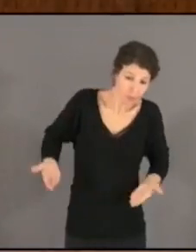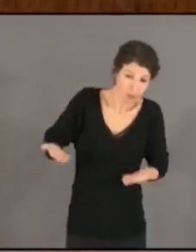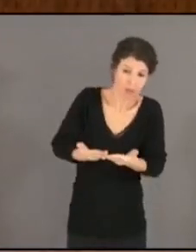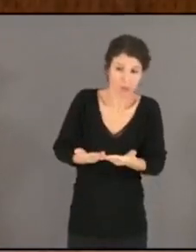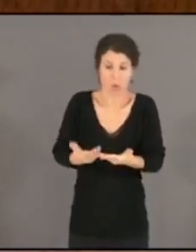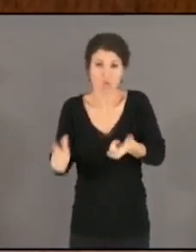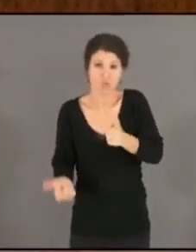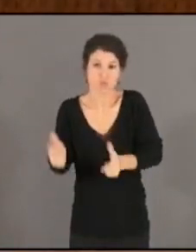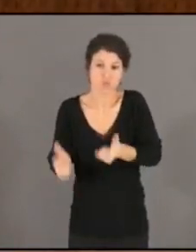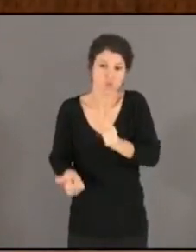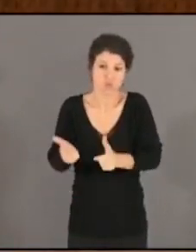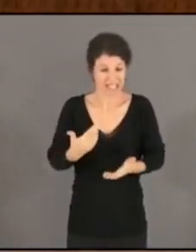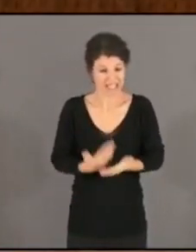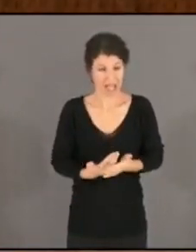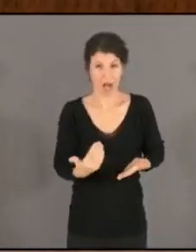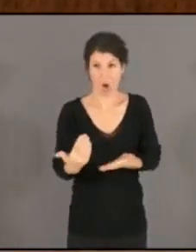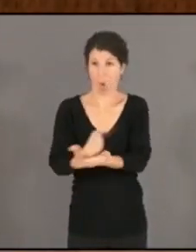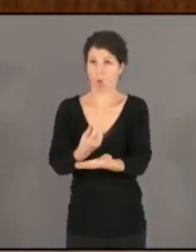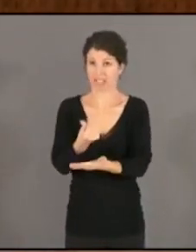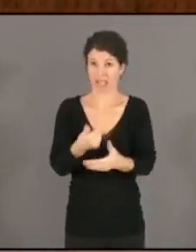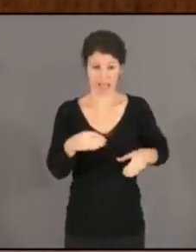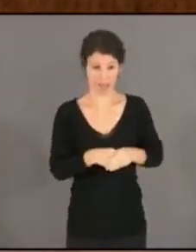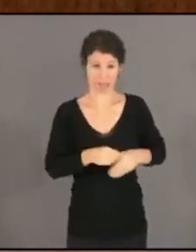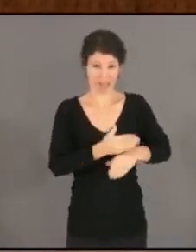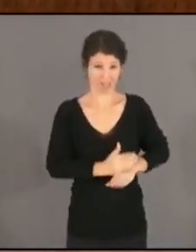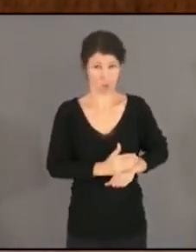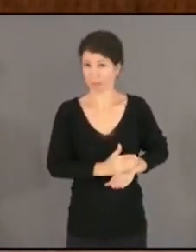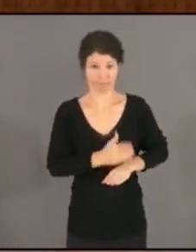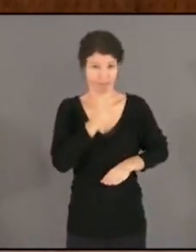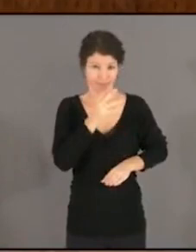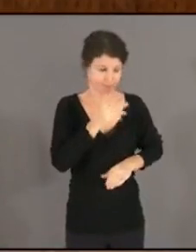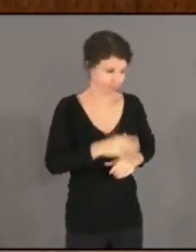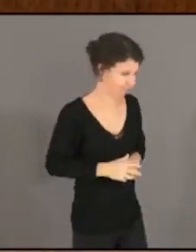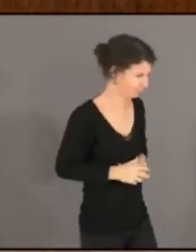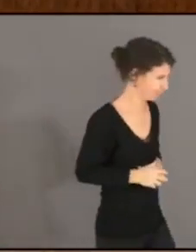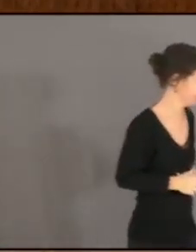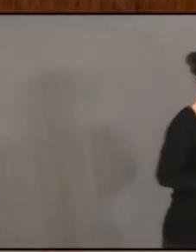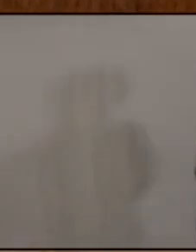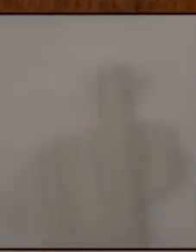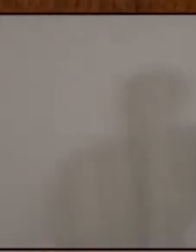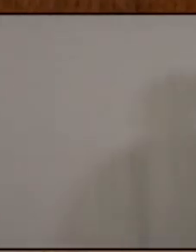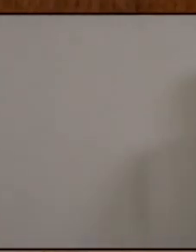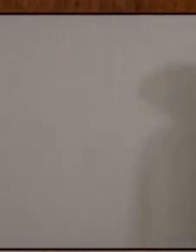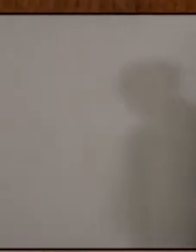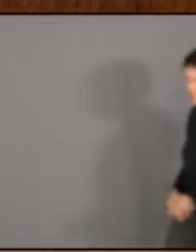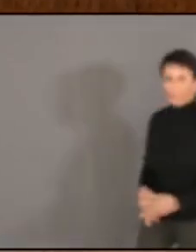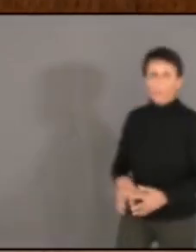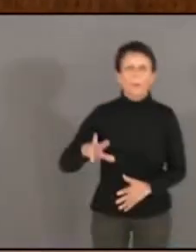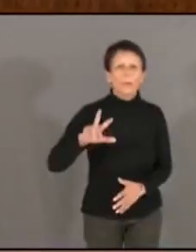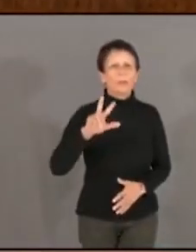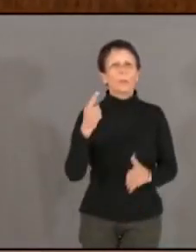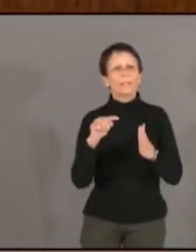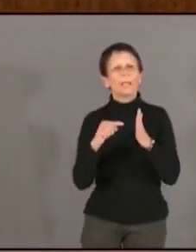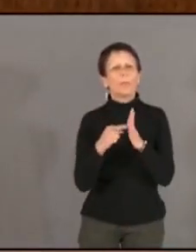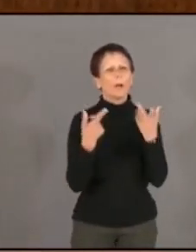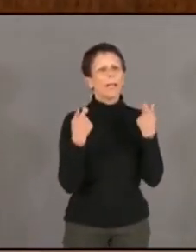cette recette pour de l'épargne prévisionnelle. Troisième point, dépenses de personnel. L'année précédente, les charges